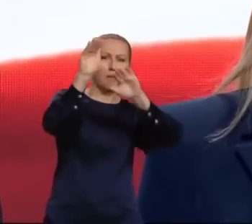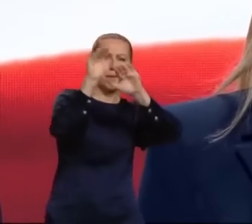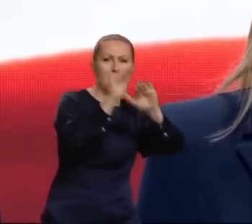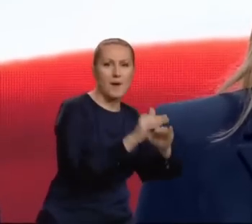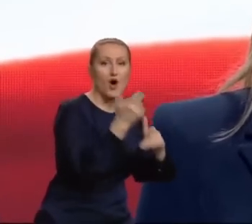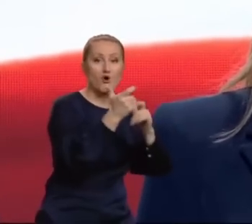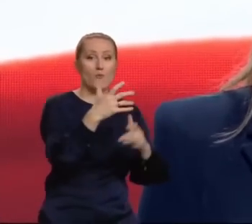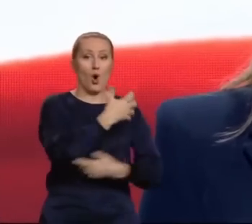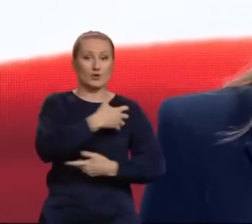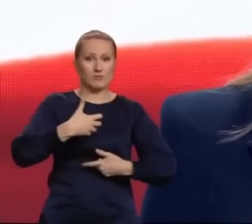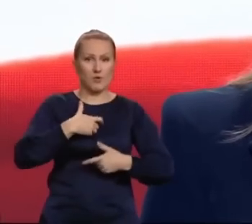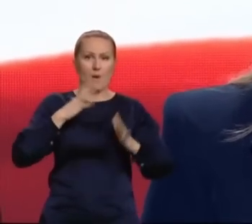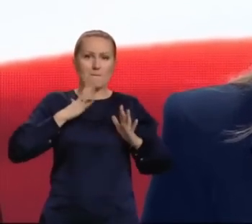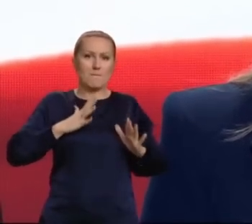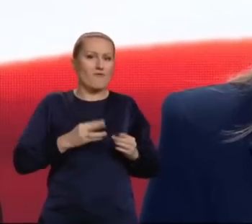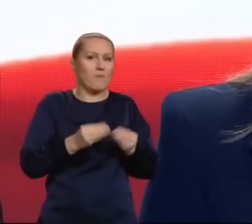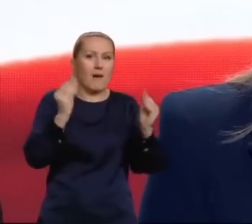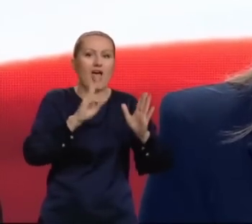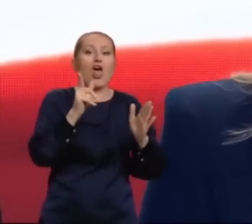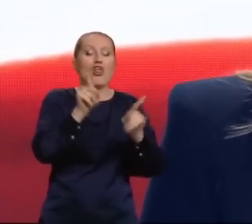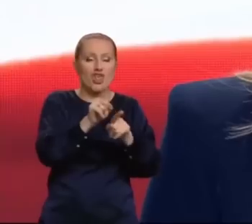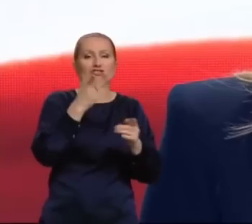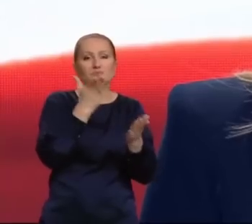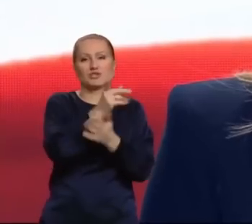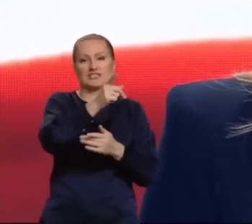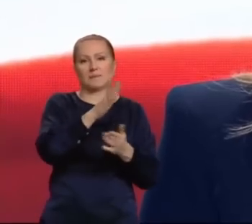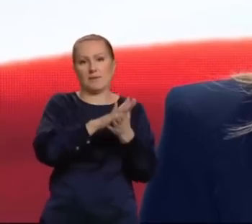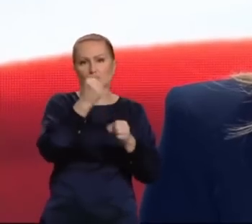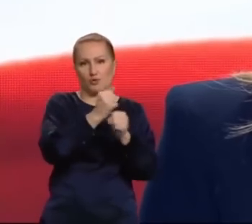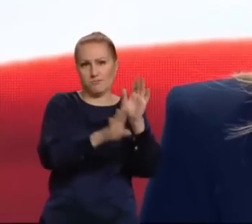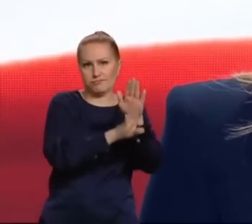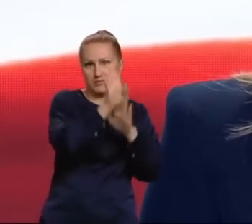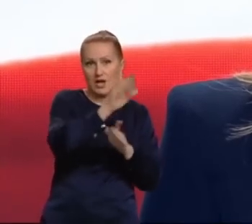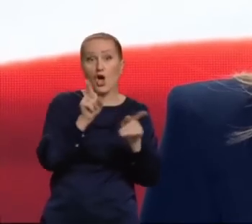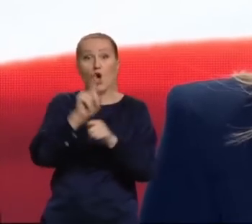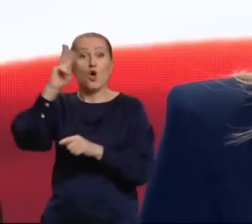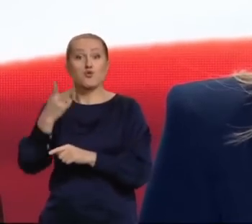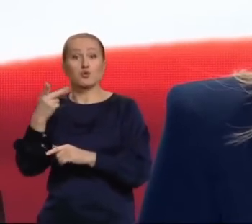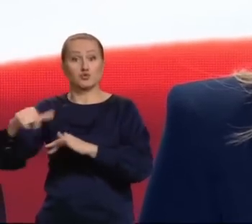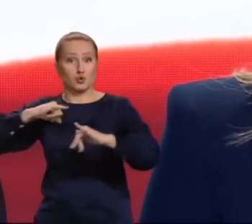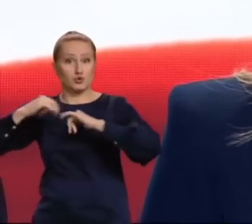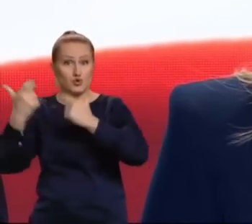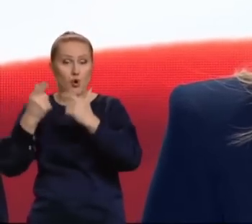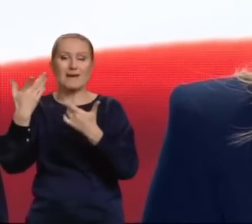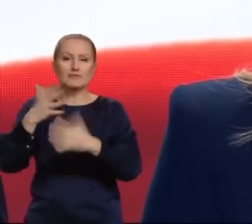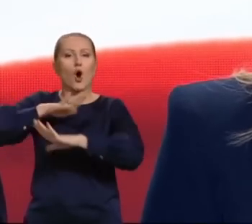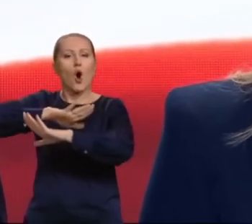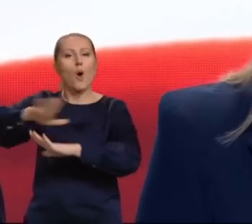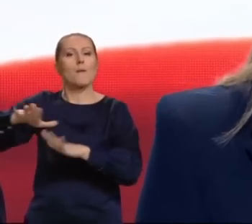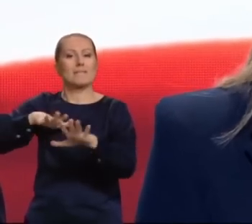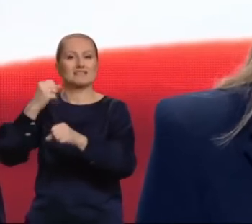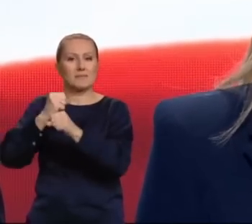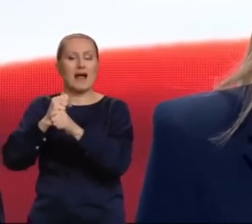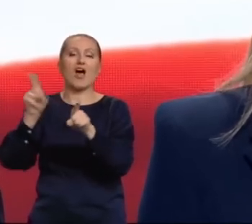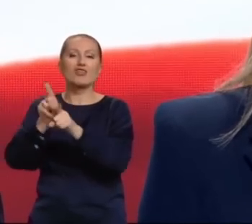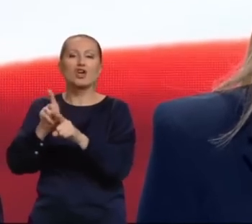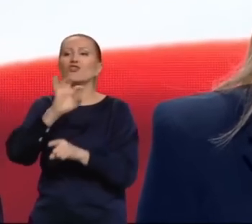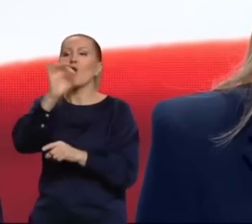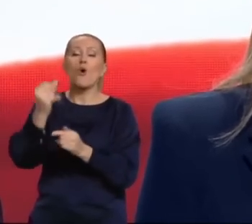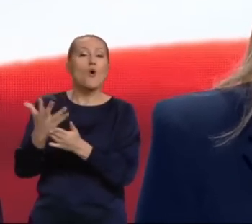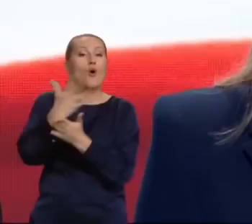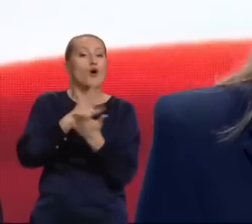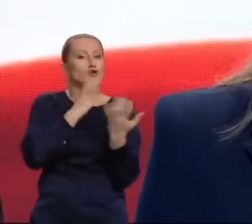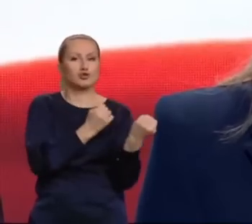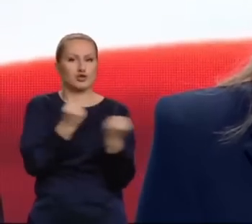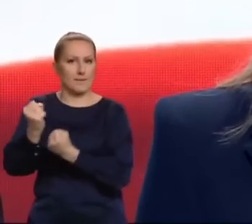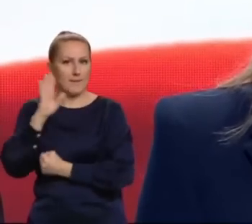spowalniania gospodarki i w konsekwencji wzrostu bezrobocia. Drugi, wybrany przez opcję rządzącą, zakładał ochronę miejsc pracy i wysokości dochodów